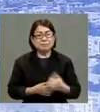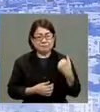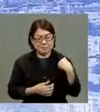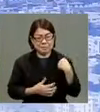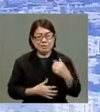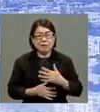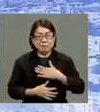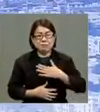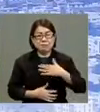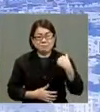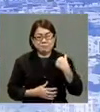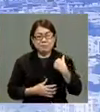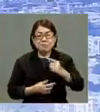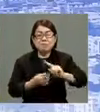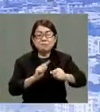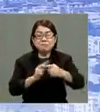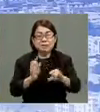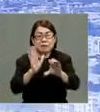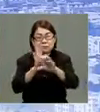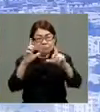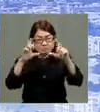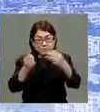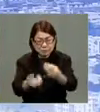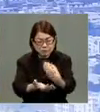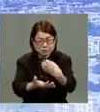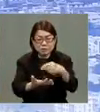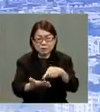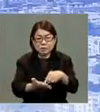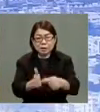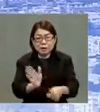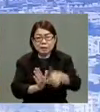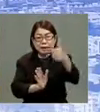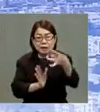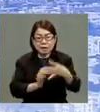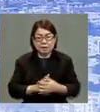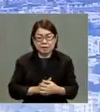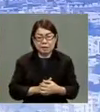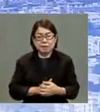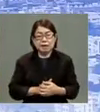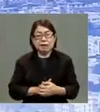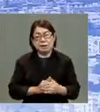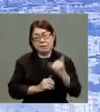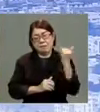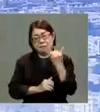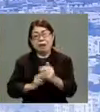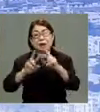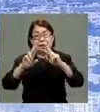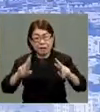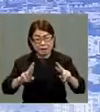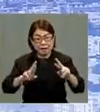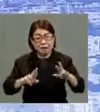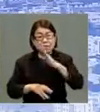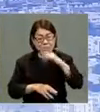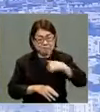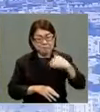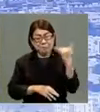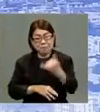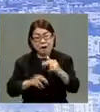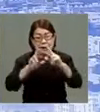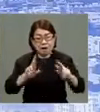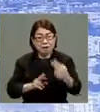ะครับก็ช่วยกันส่งรูปมาให้ดูว่าประชาชนจะได้อะไรประชาชนก็ไปถึงที่บริการครับนะครับวันนี้น่าจะมีรูปอินเสิร์